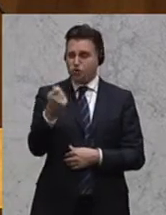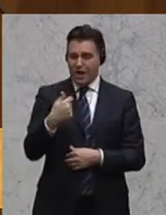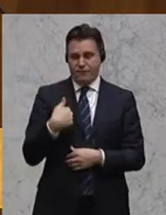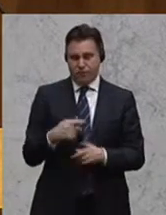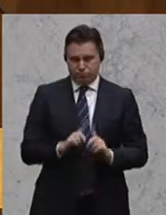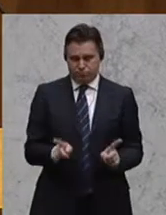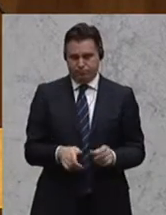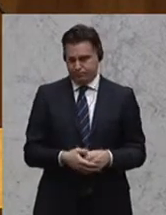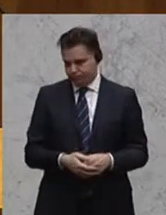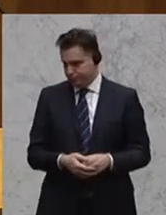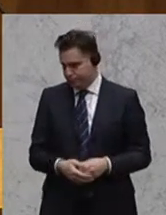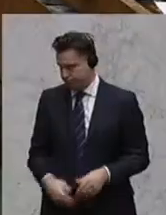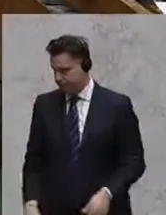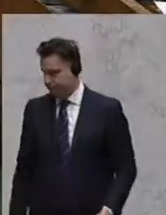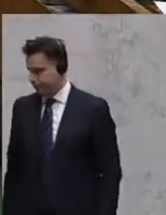haben.